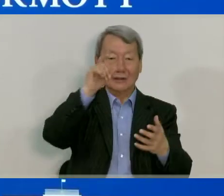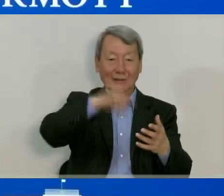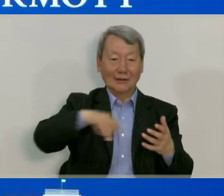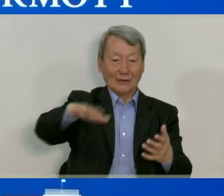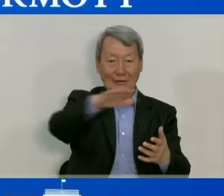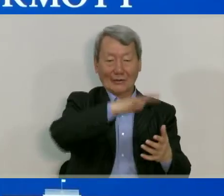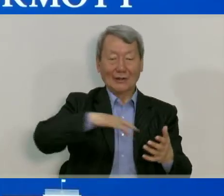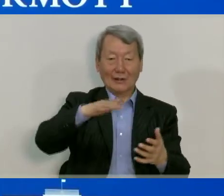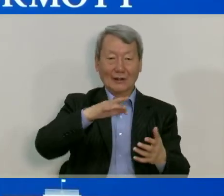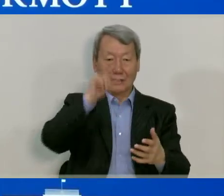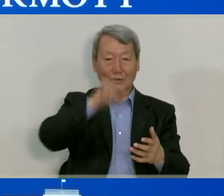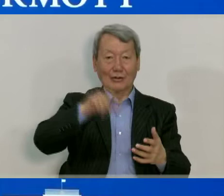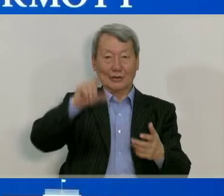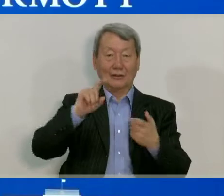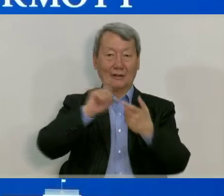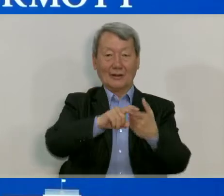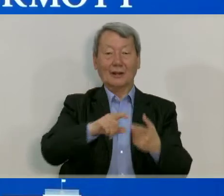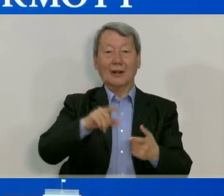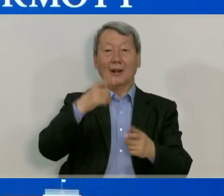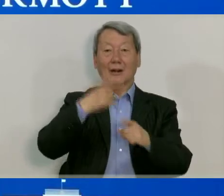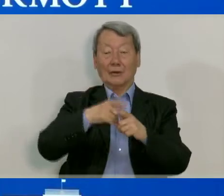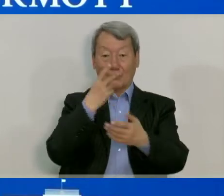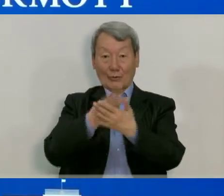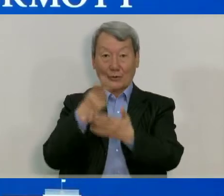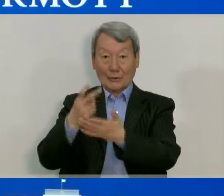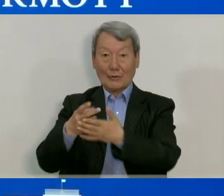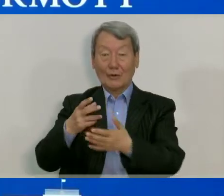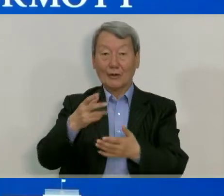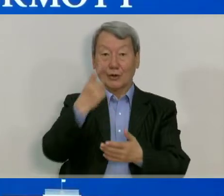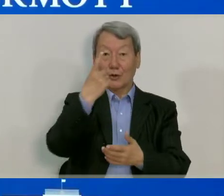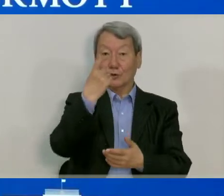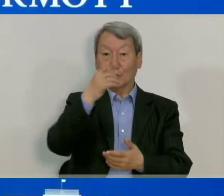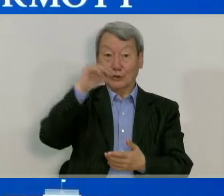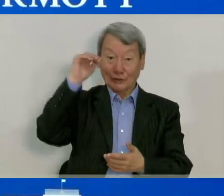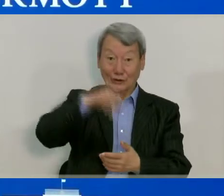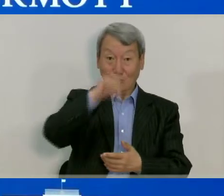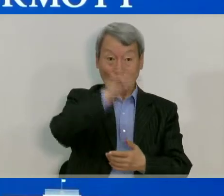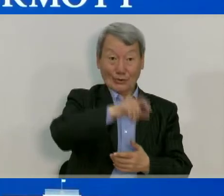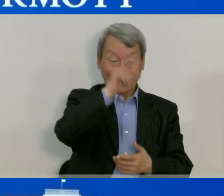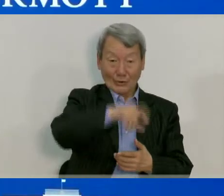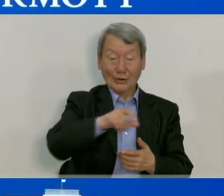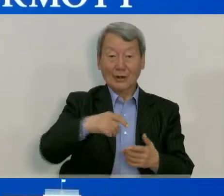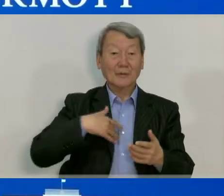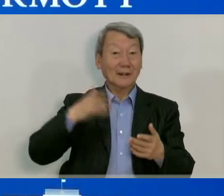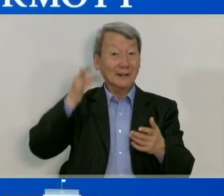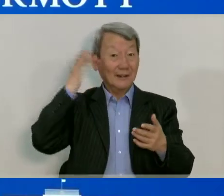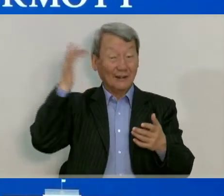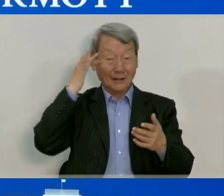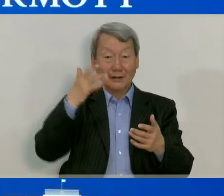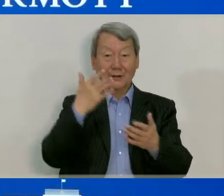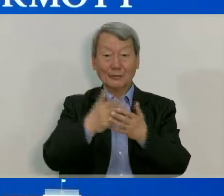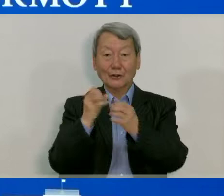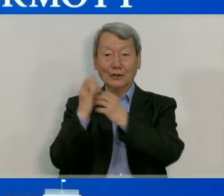этой инфекции на население. Интенсивный показатель на 100 тысяч населения у нас в Кыргызстане